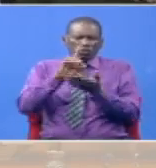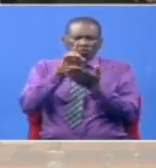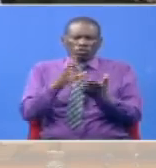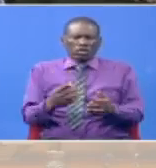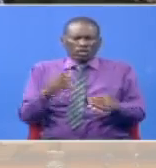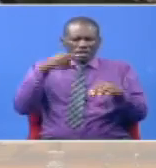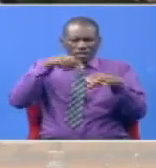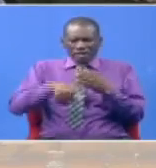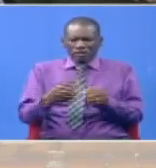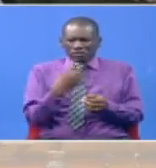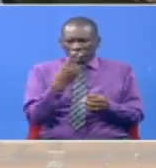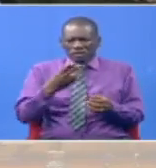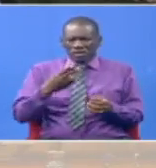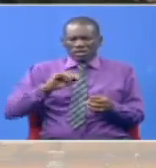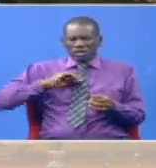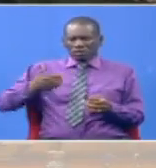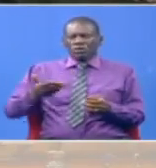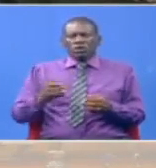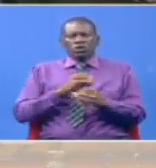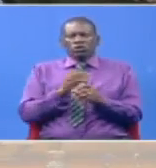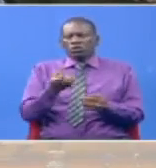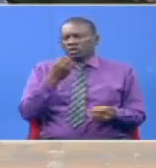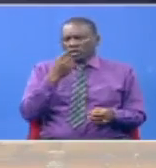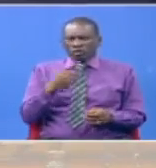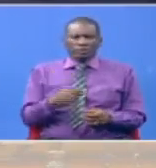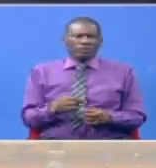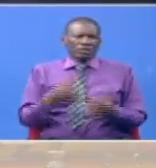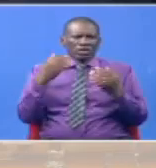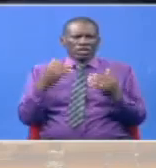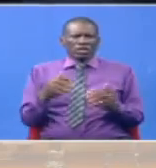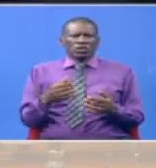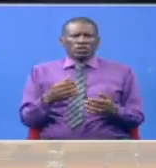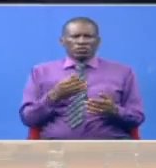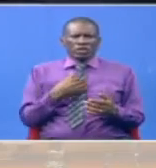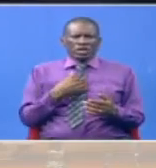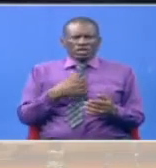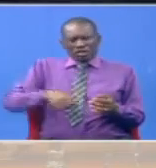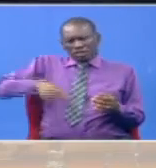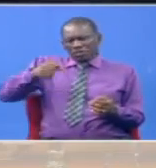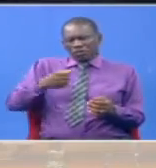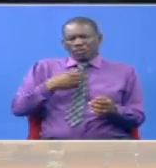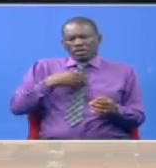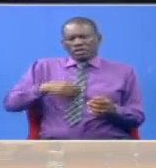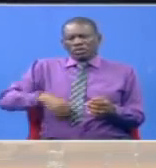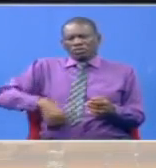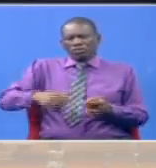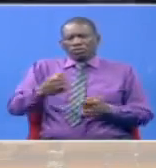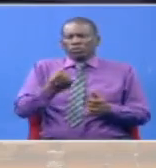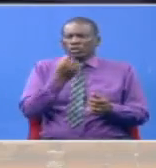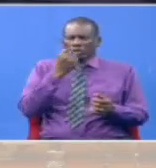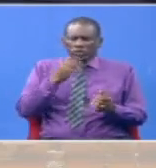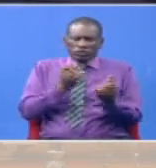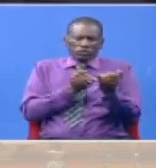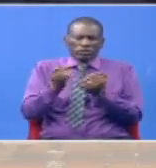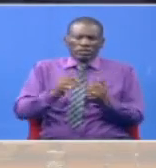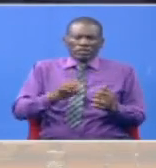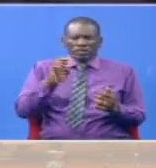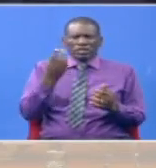aliingia. Hakuna kitu aliyekewa, hakuna dawa. Sasa tulikuwa tumebeba kwa bag ile dawa tulinunua on Saturday tarehe